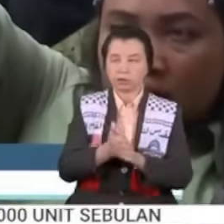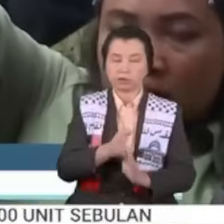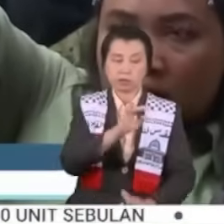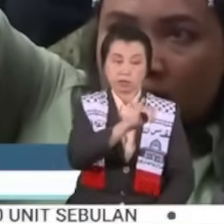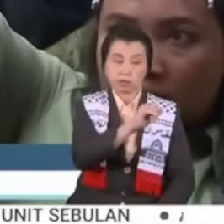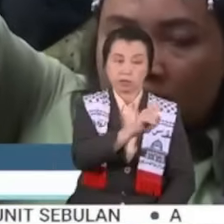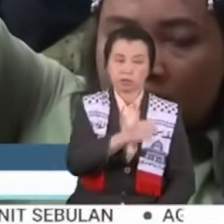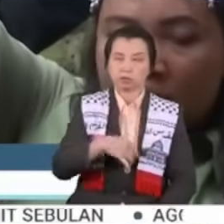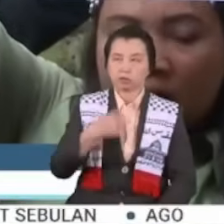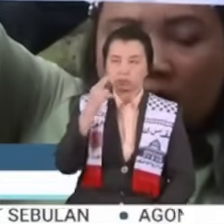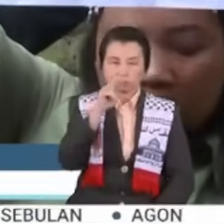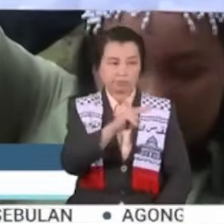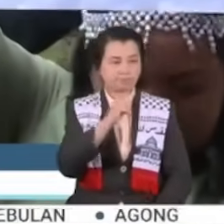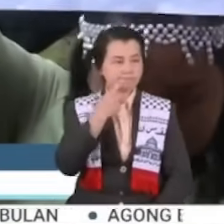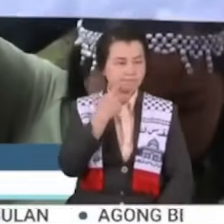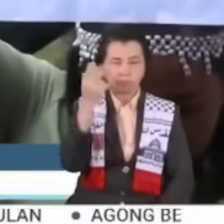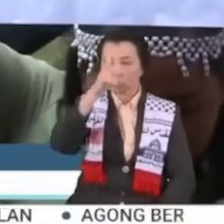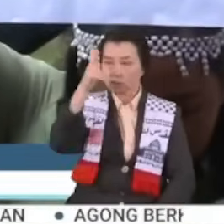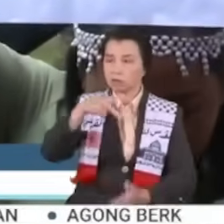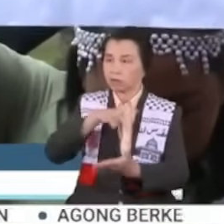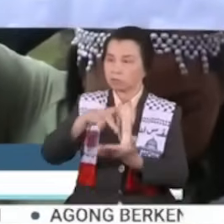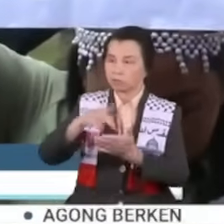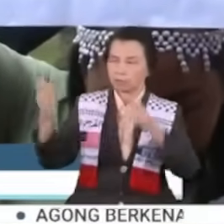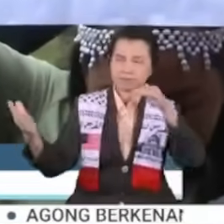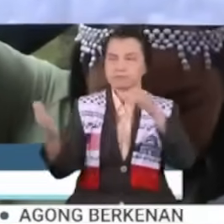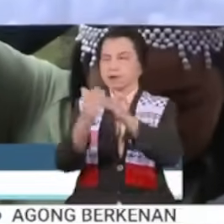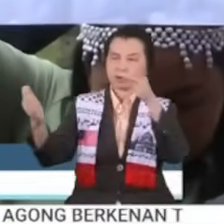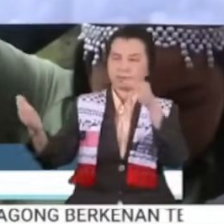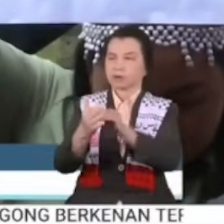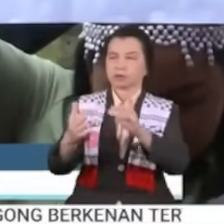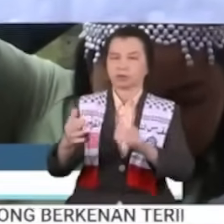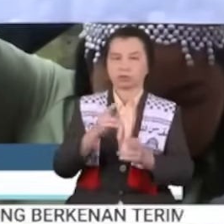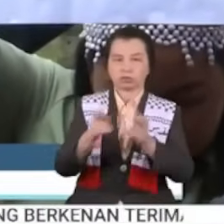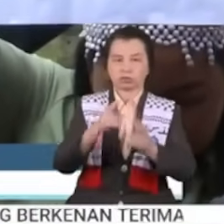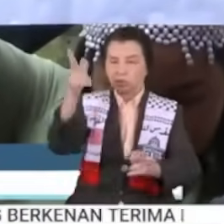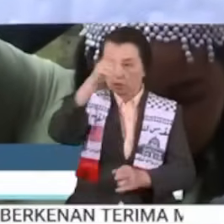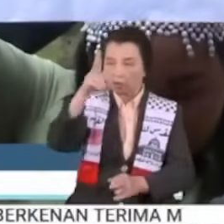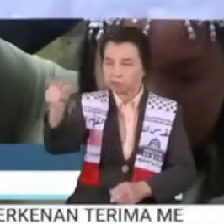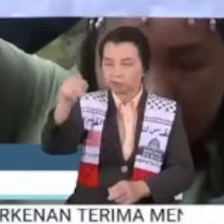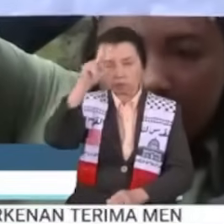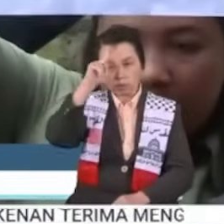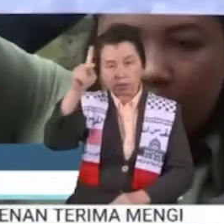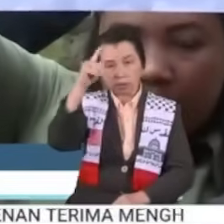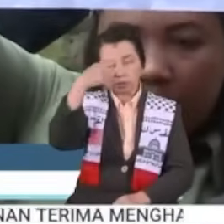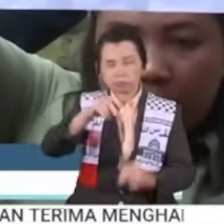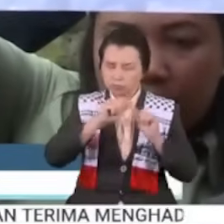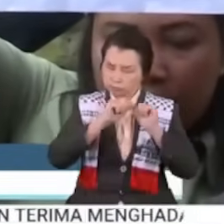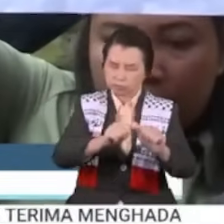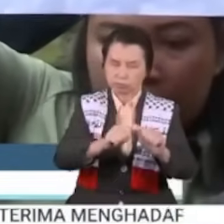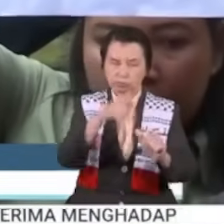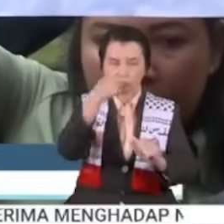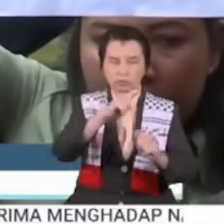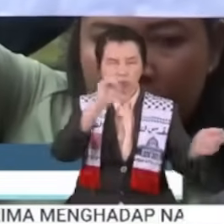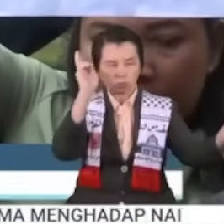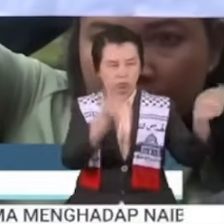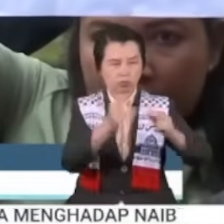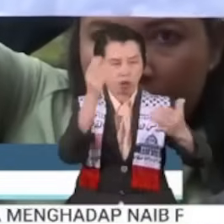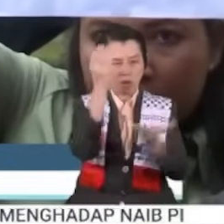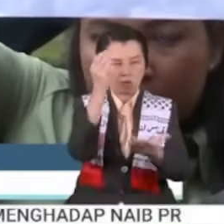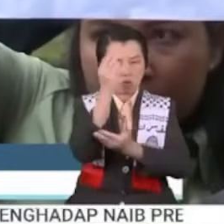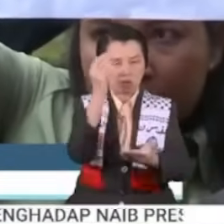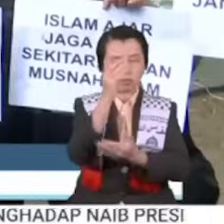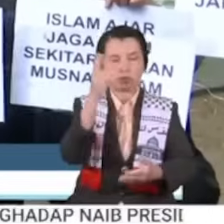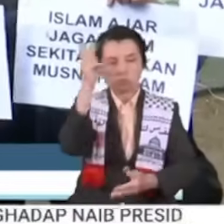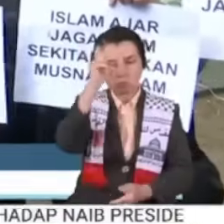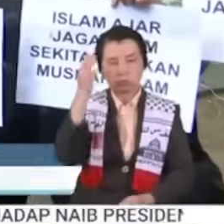ini dipand serius dan kerajaan Pusat embantas penuh-penuhnya usaha kerajaan negeri untuk meneruskan usaha mengubahan struktur rancangan